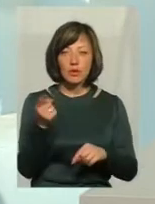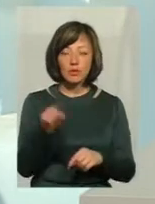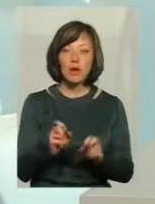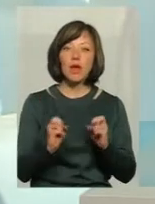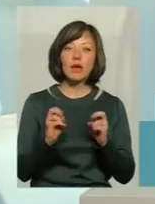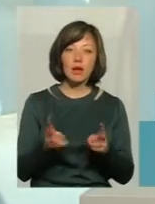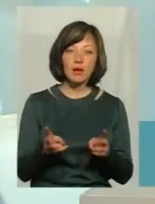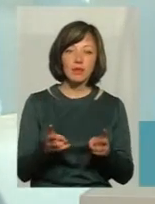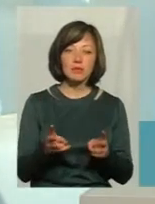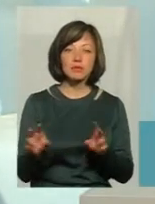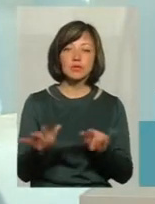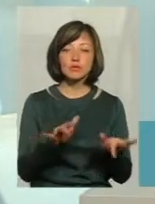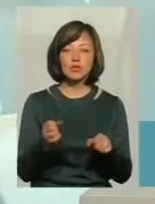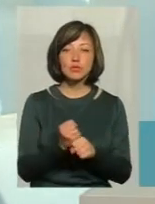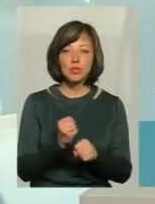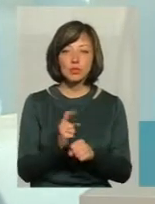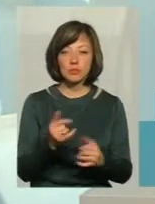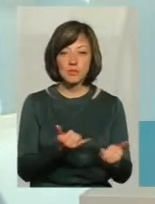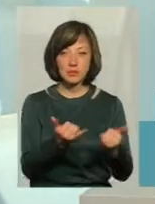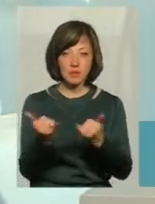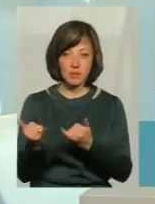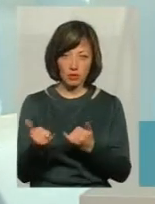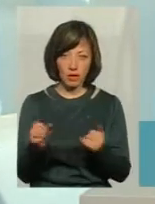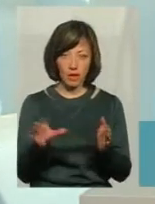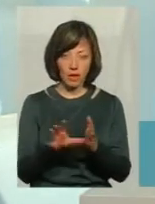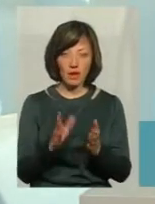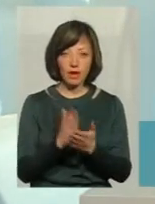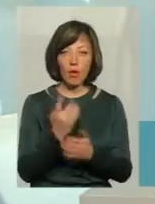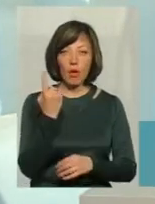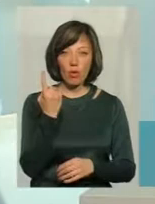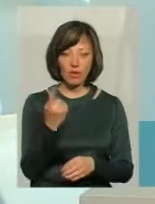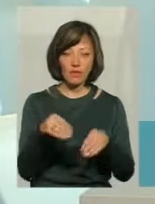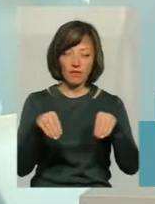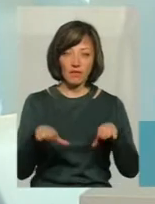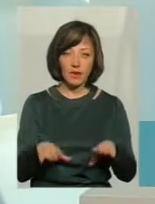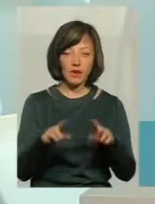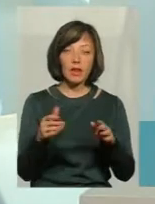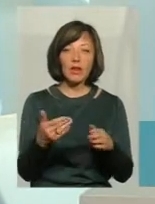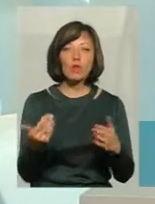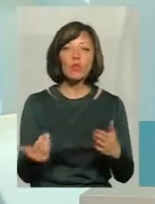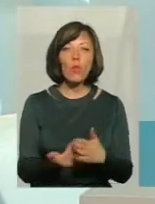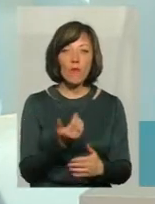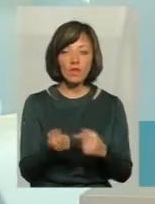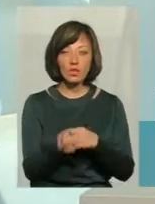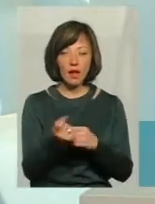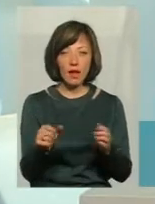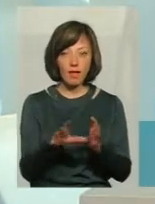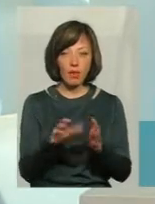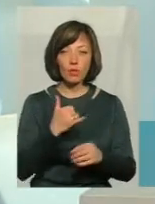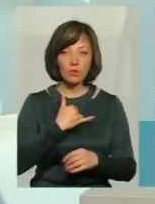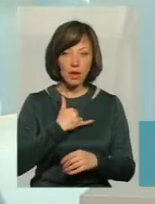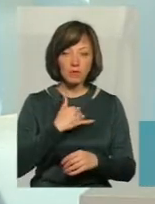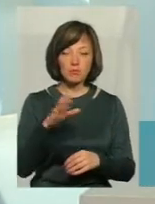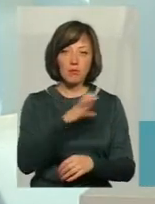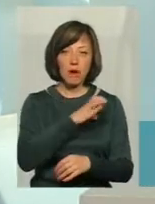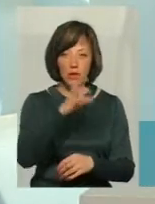варто, тобто, і які кроки треба зробити, щоб забезпечити. Тобто, ну, є одна альтернатива, це відновлення джерел енергії. У нас, дай Боже,